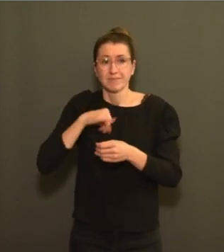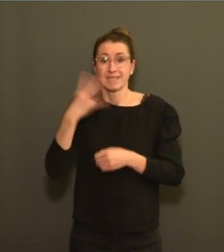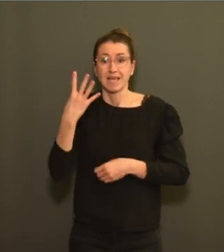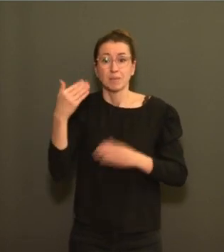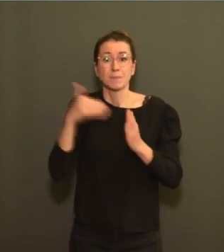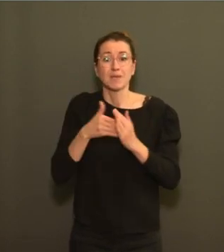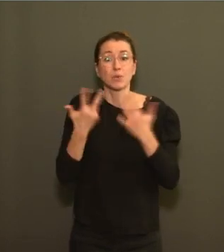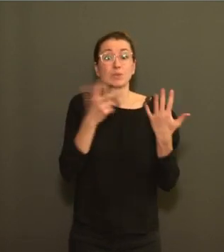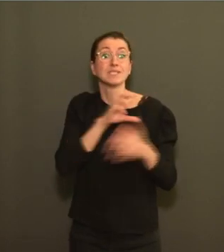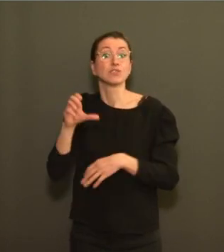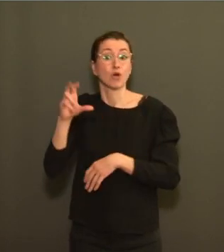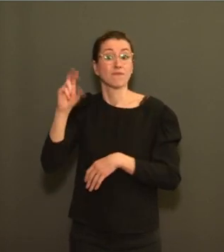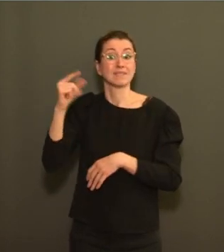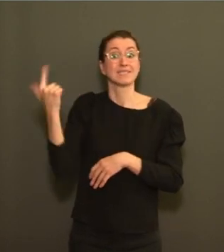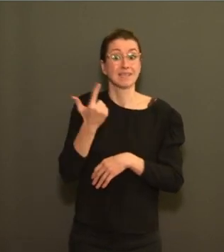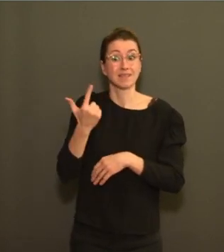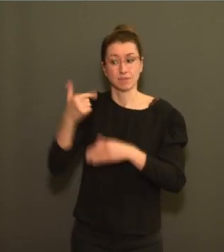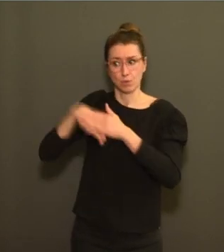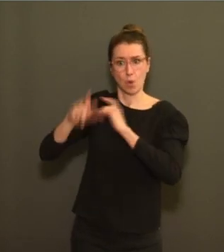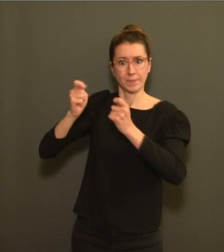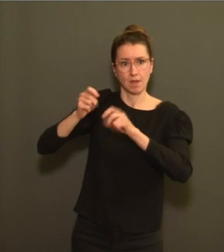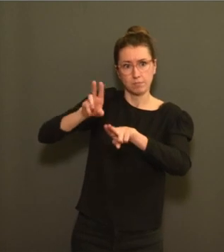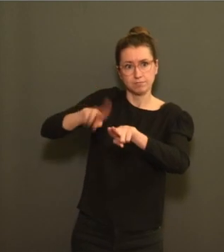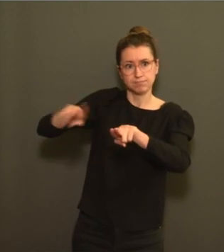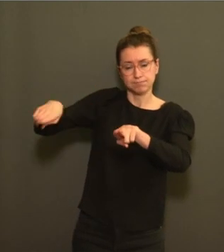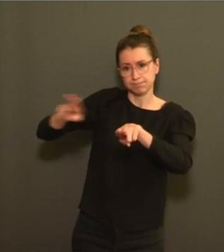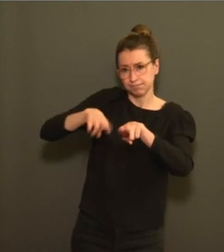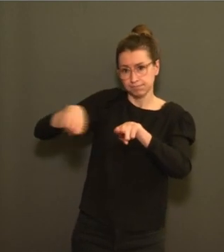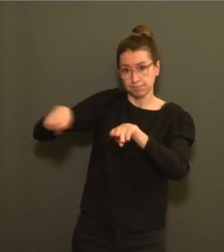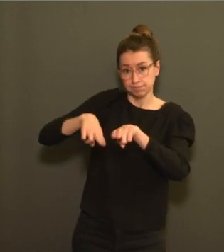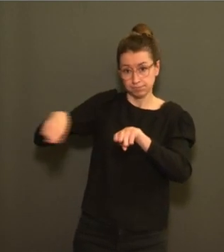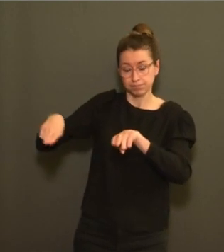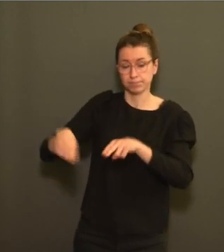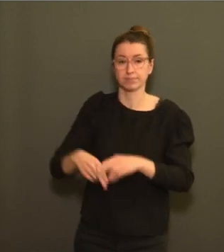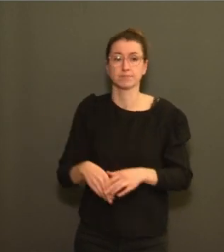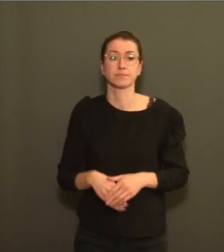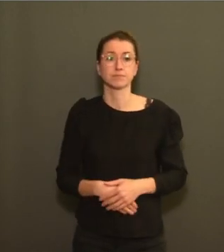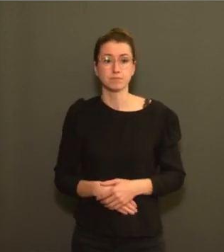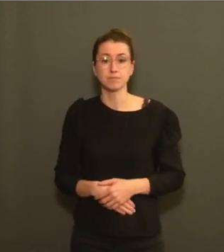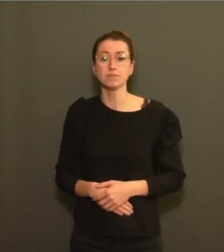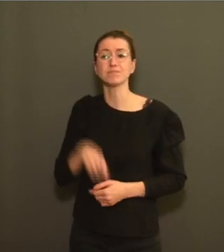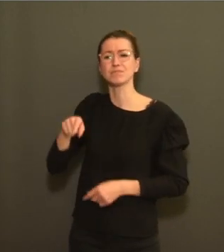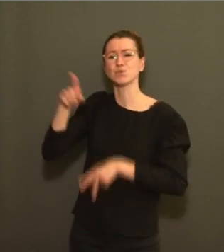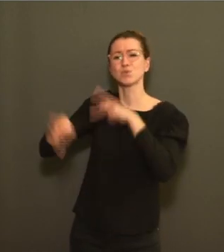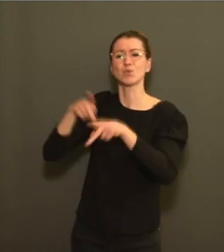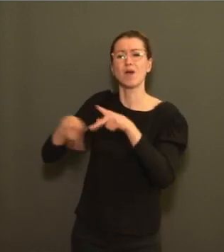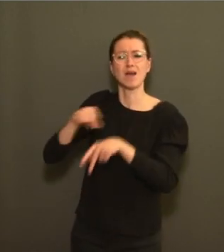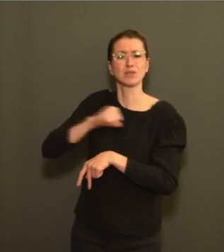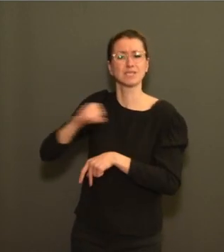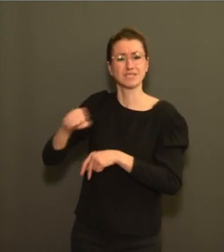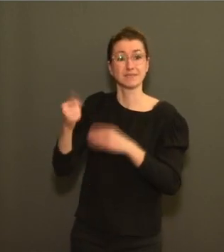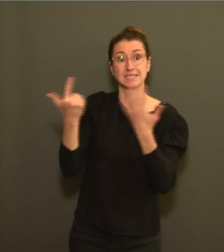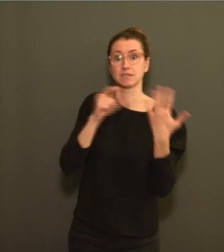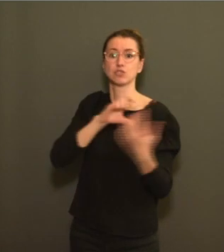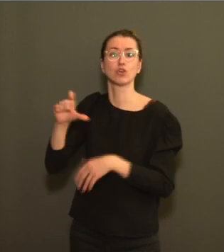patients hospitalisés, au sein desquels 757 sont hospitalisés en soins intensifs.